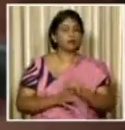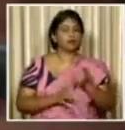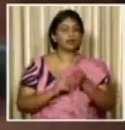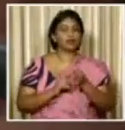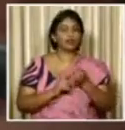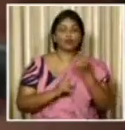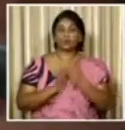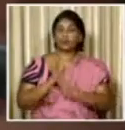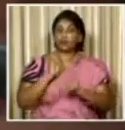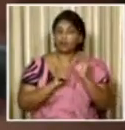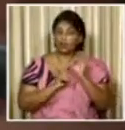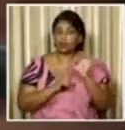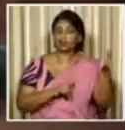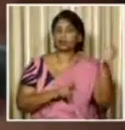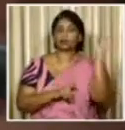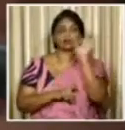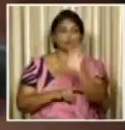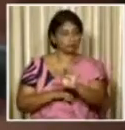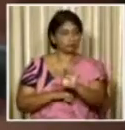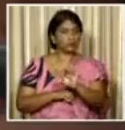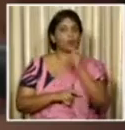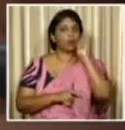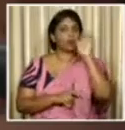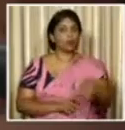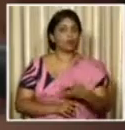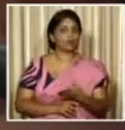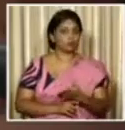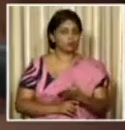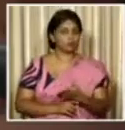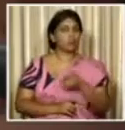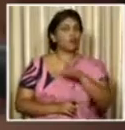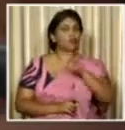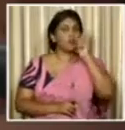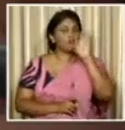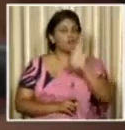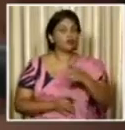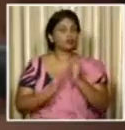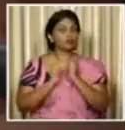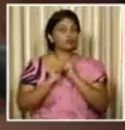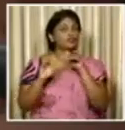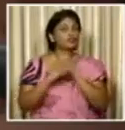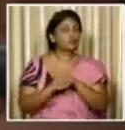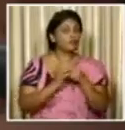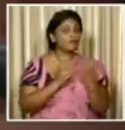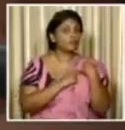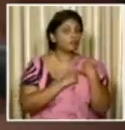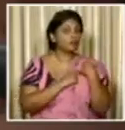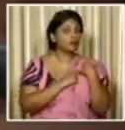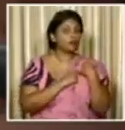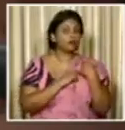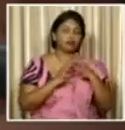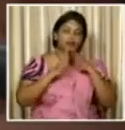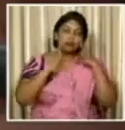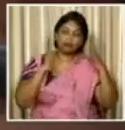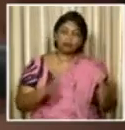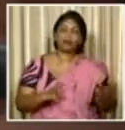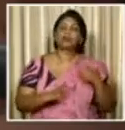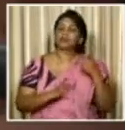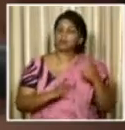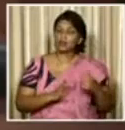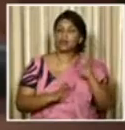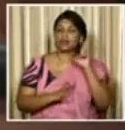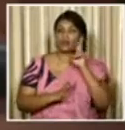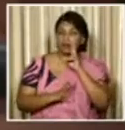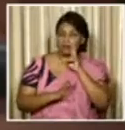janadhi mudal amaathiwara visin patkara nilidariya bawata patwena puta etara putaage tanaturu randa pawathinne kotanada munataram pramanayakata